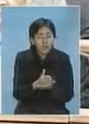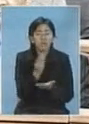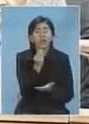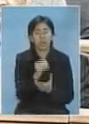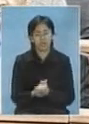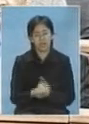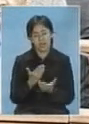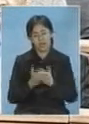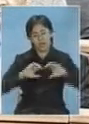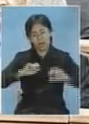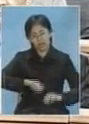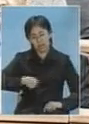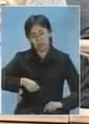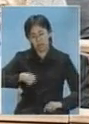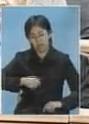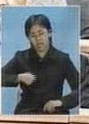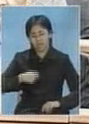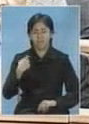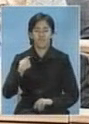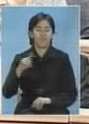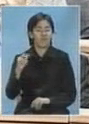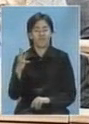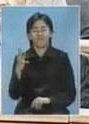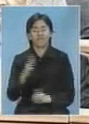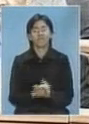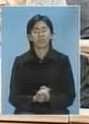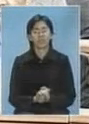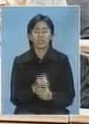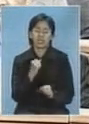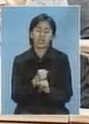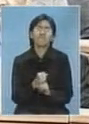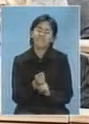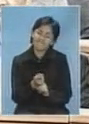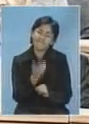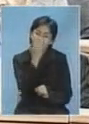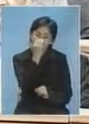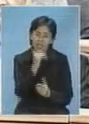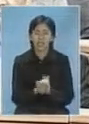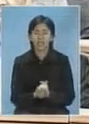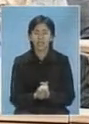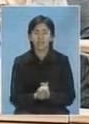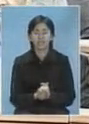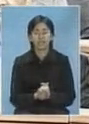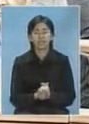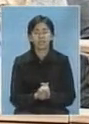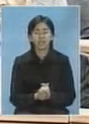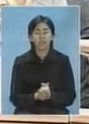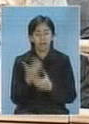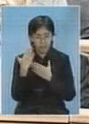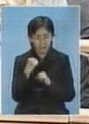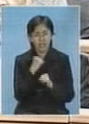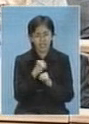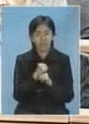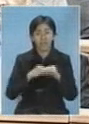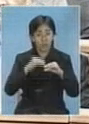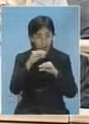เสียเงินหลวงไม่มีประโยชน์ยังทำครับกลับมาทำนะครับที่ประชาธิปัตย์ทำในโคร